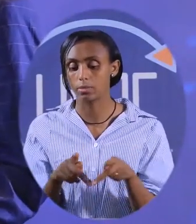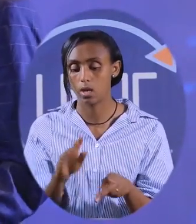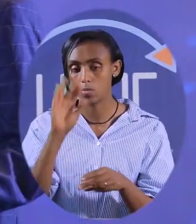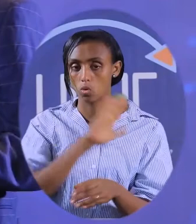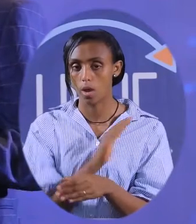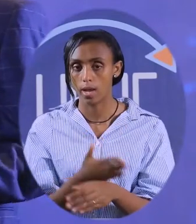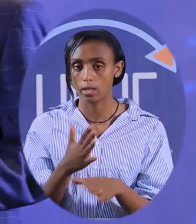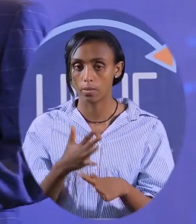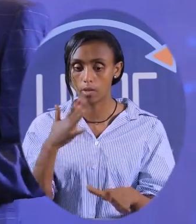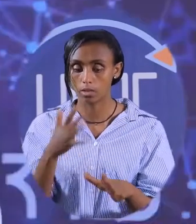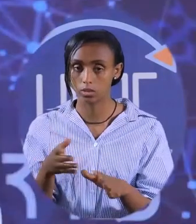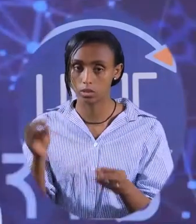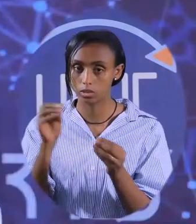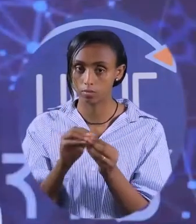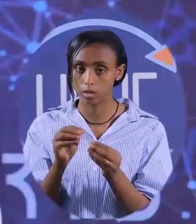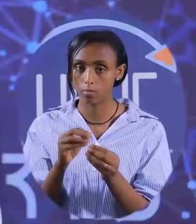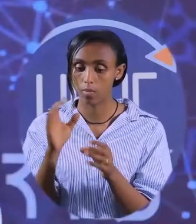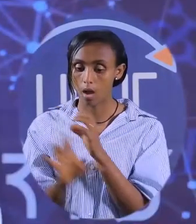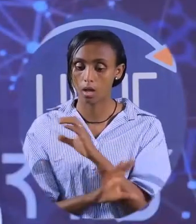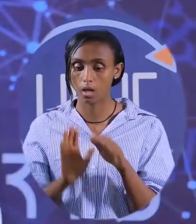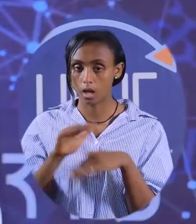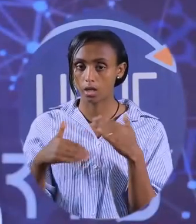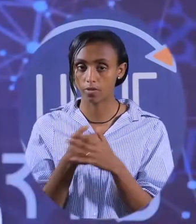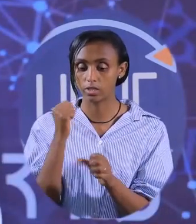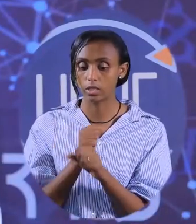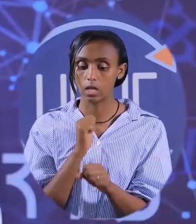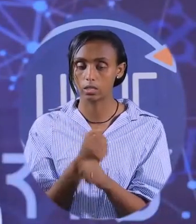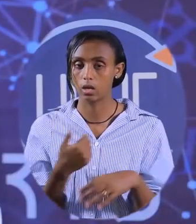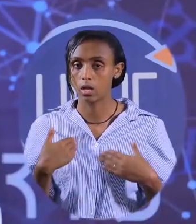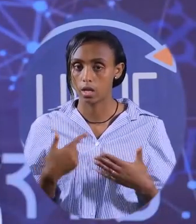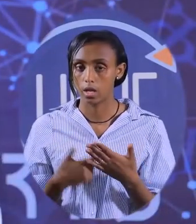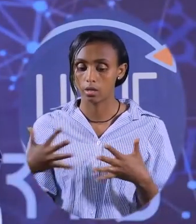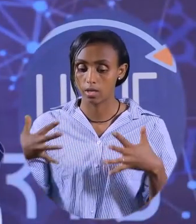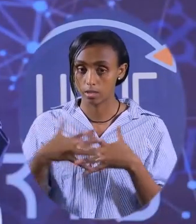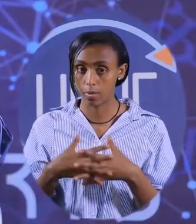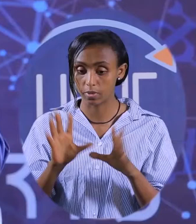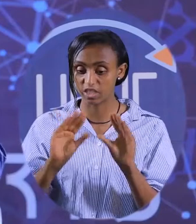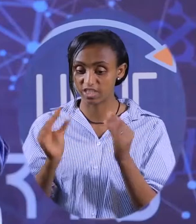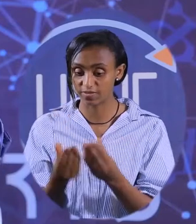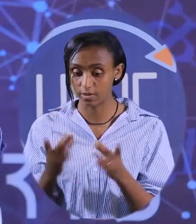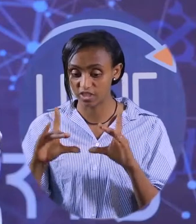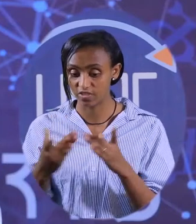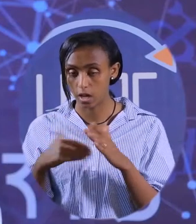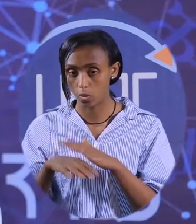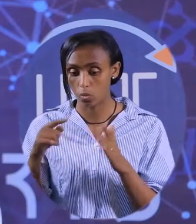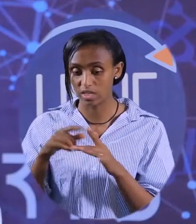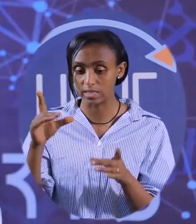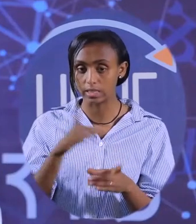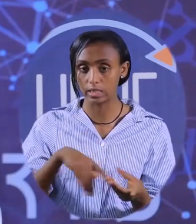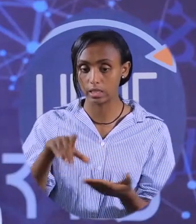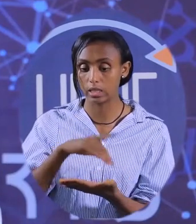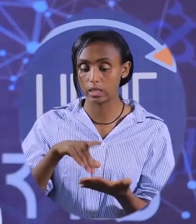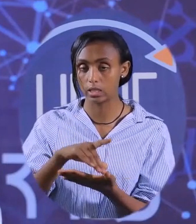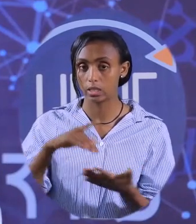ከማደራጀትም አንጻር በአገር አቀፍ ደረጃ የተሰራ ስራ አለ። ያንን ፕሮግራም የሚያስተባብር ክፍል ተዘጋጅቷል። ያ ክፍልም ወደ ክልሎች እንዲወርድ